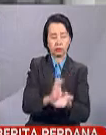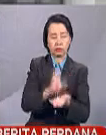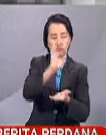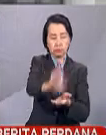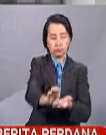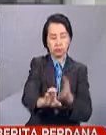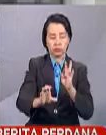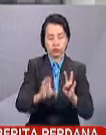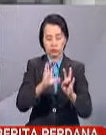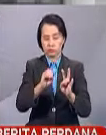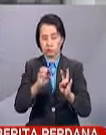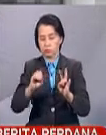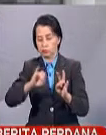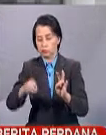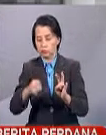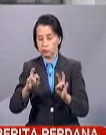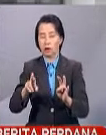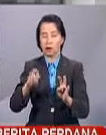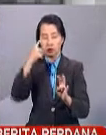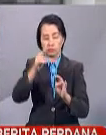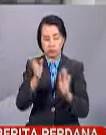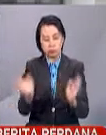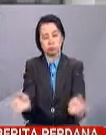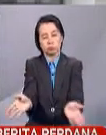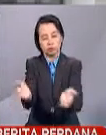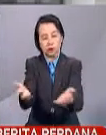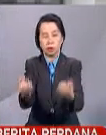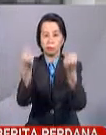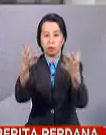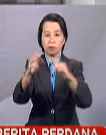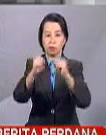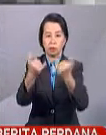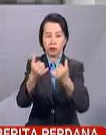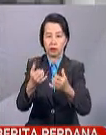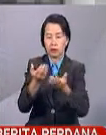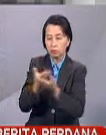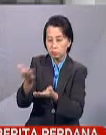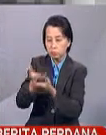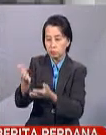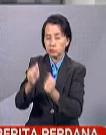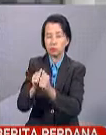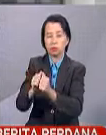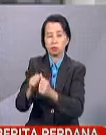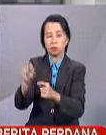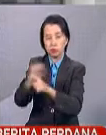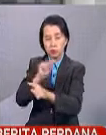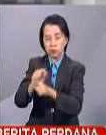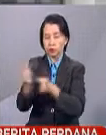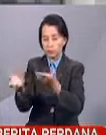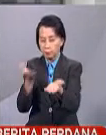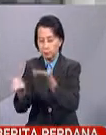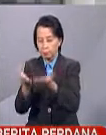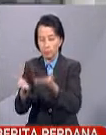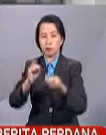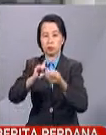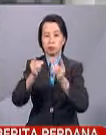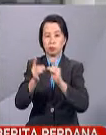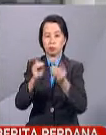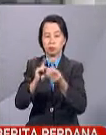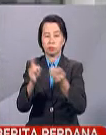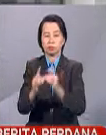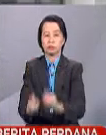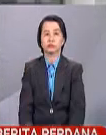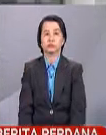peruntukan 700000000 Ringgit bagi menggalakkan lebih banyak syari'at melanggan dan menggunakan peringatan digitalisasi